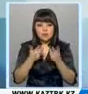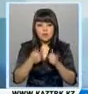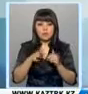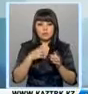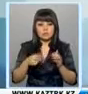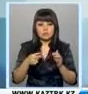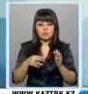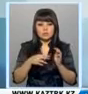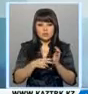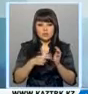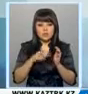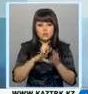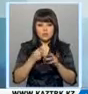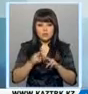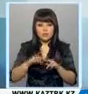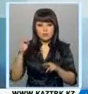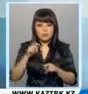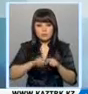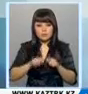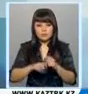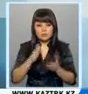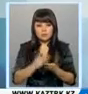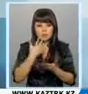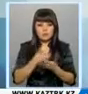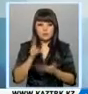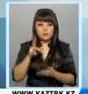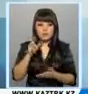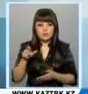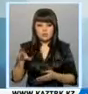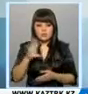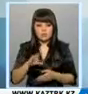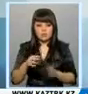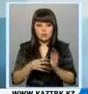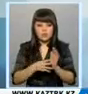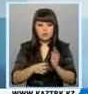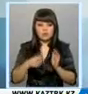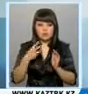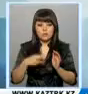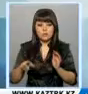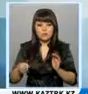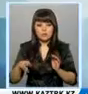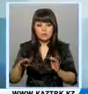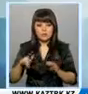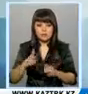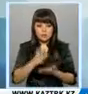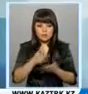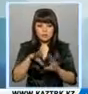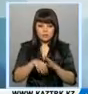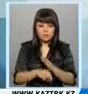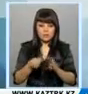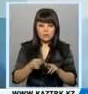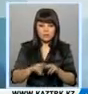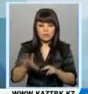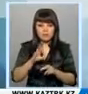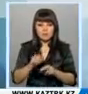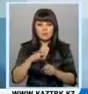салымдардың 27,9%. Салымшылардың зейнетақы жинақтары 915 миллиард теңгеден асқан. Бұл жинақтаушы зейнетақы